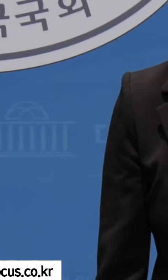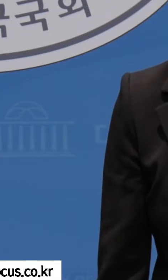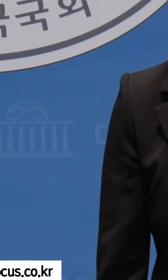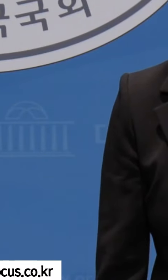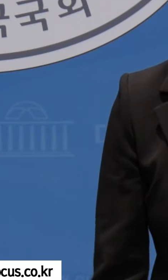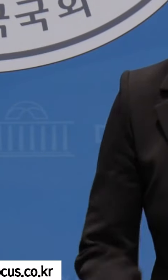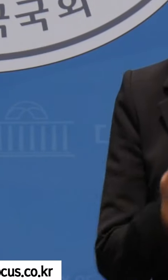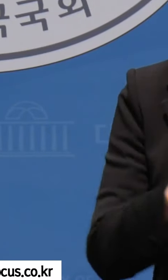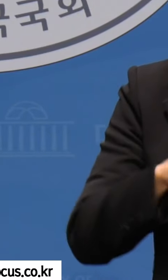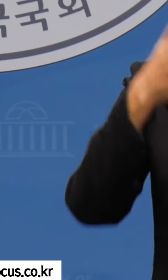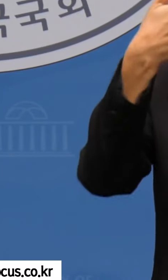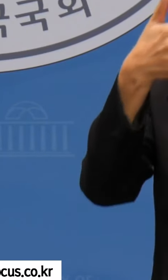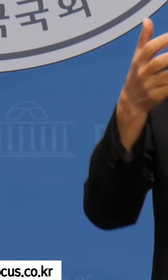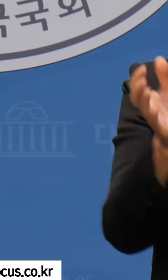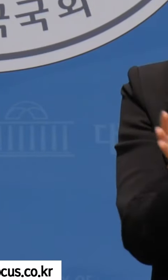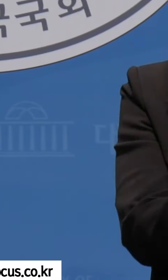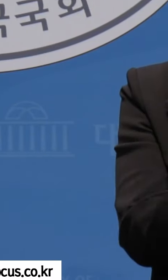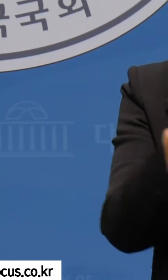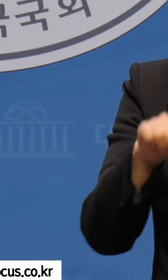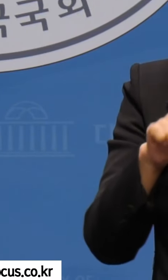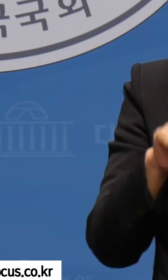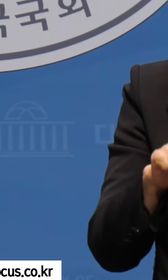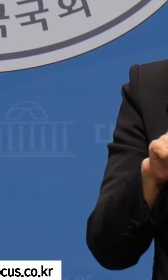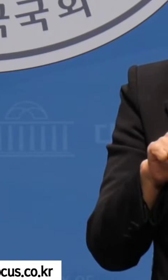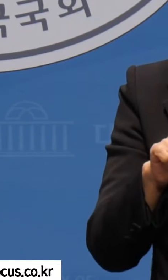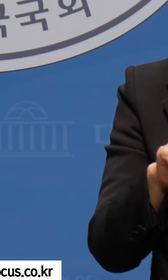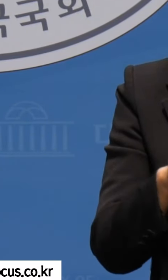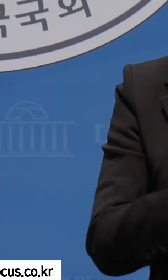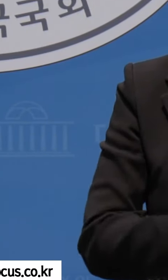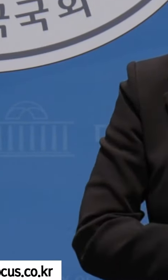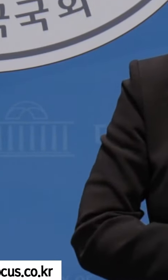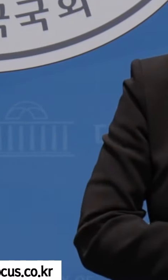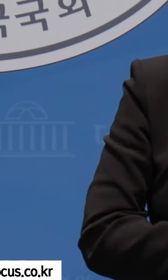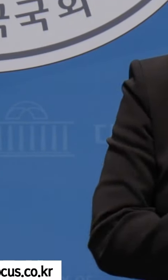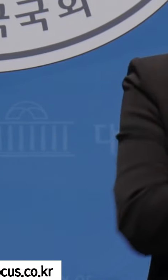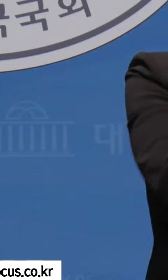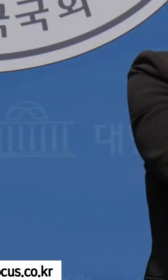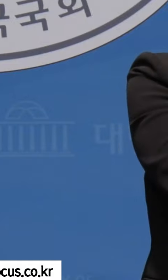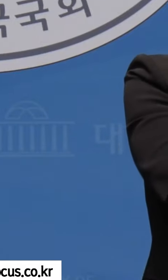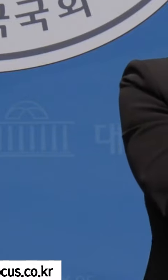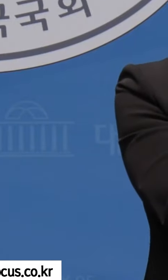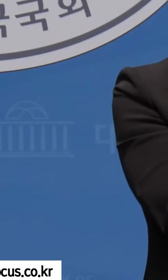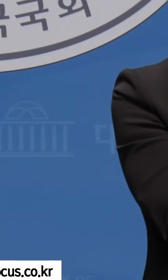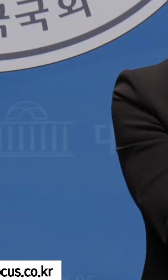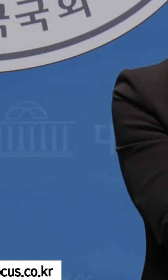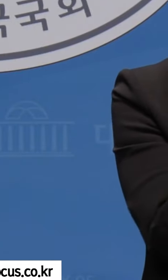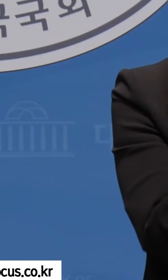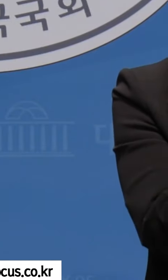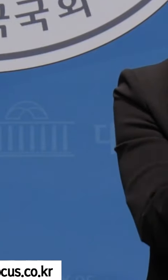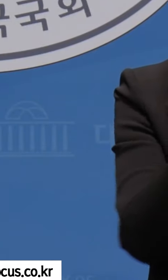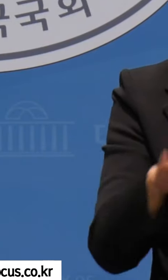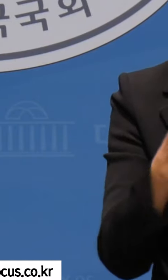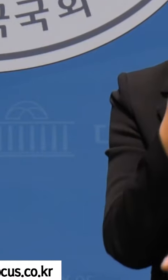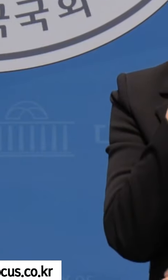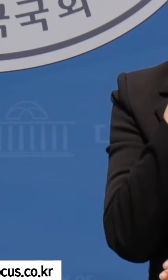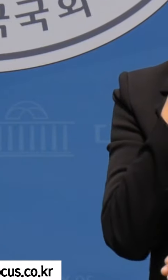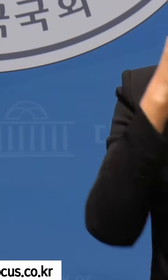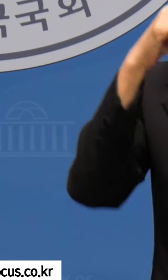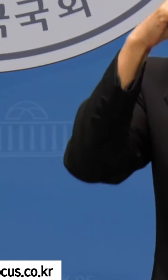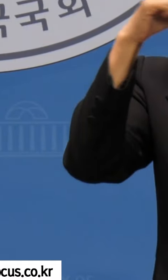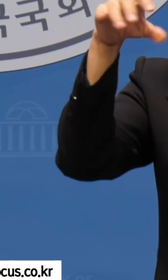어 저희 개혁 신당의 포항과 제주에 이어 이번에는 서울입니다 서울